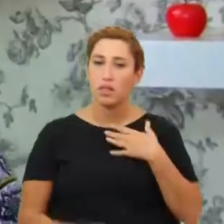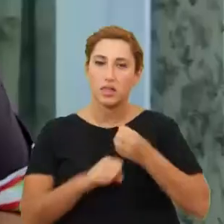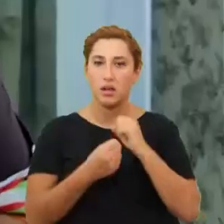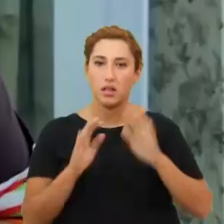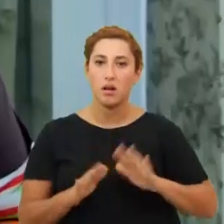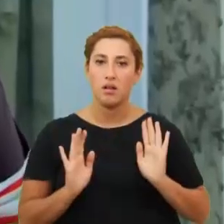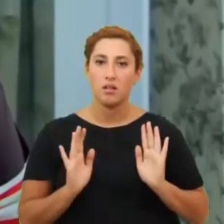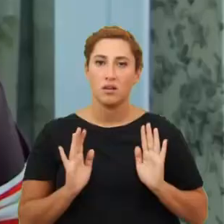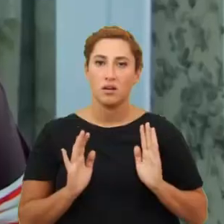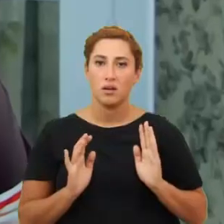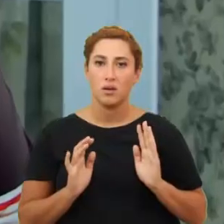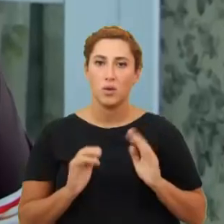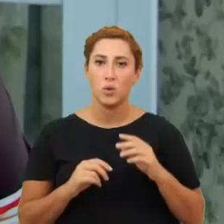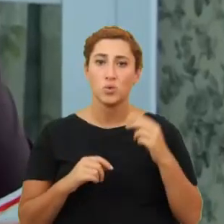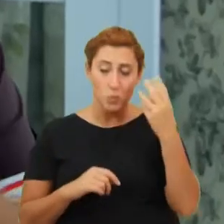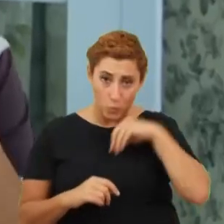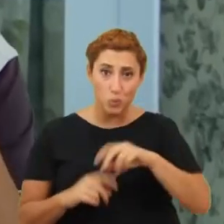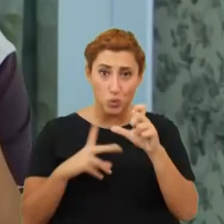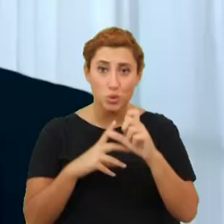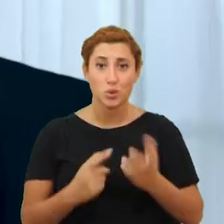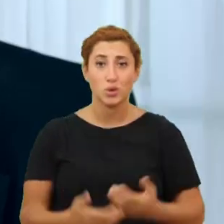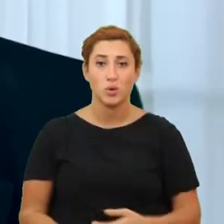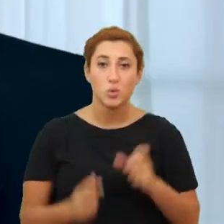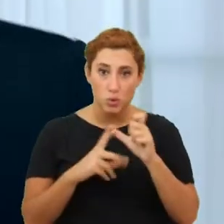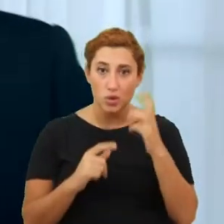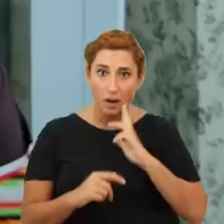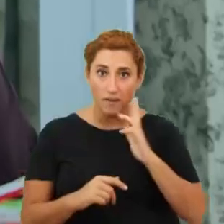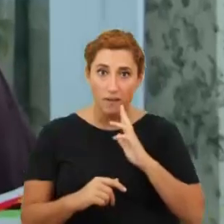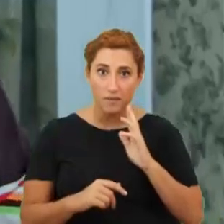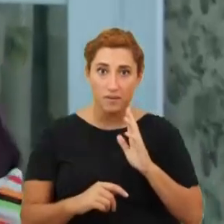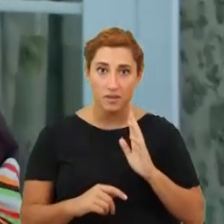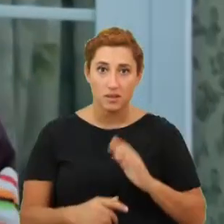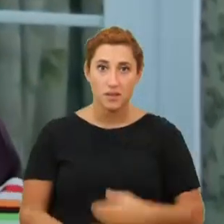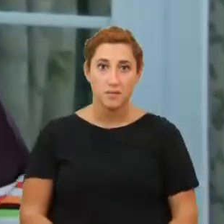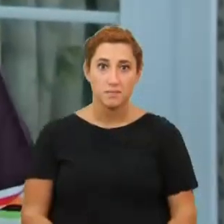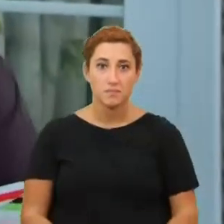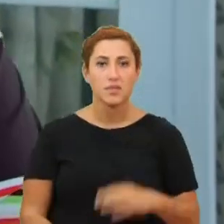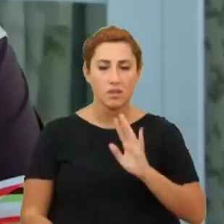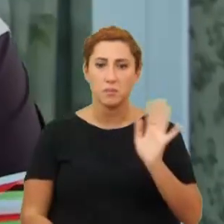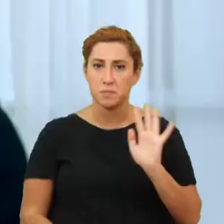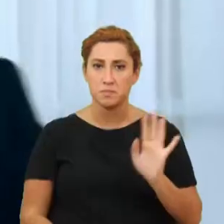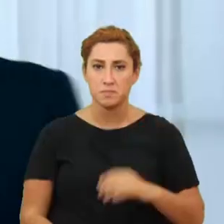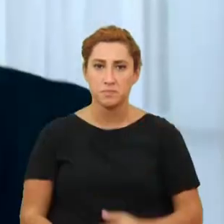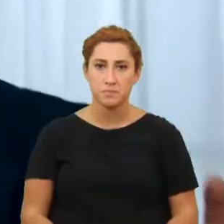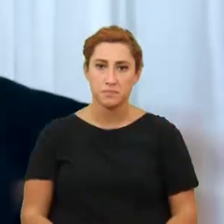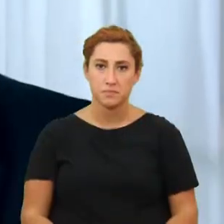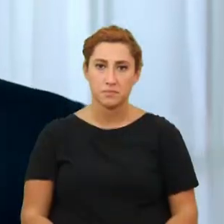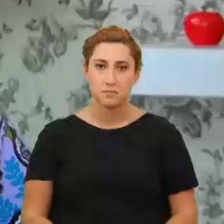Tıkandı ya. Yok Şükrü. Şükrü efendim. Tamam.